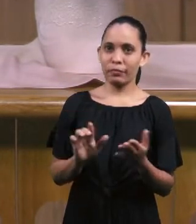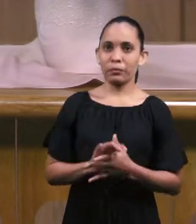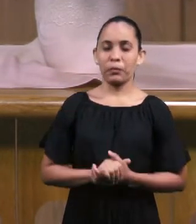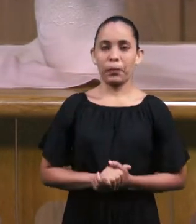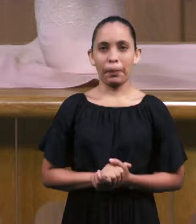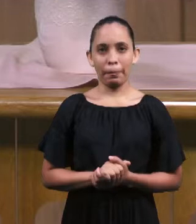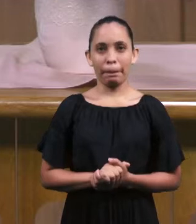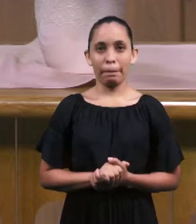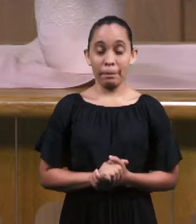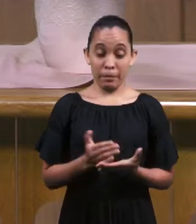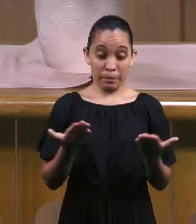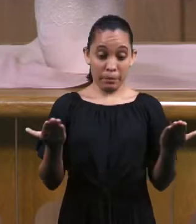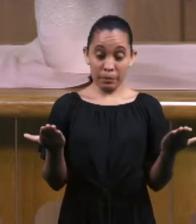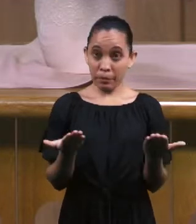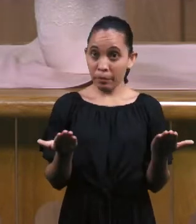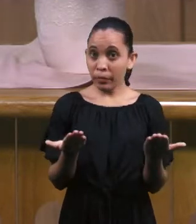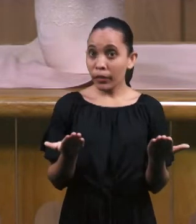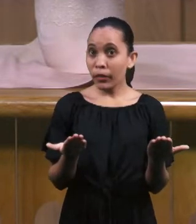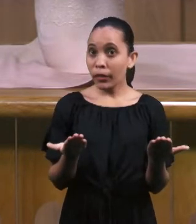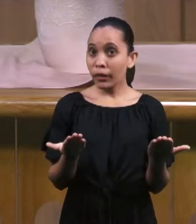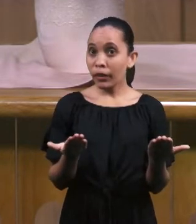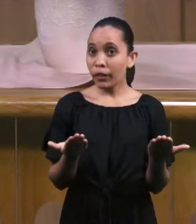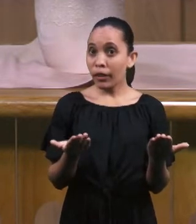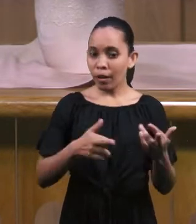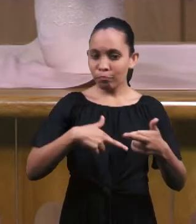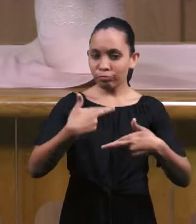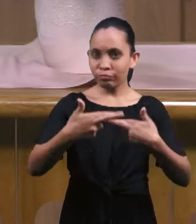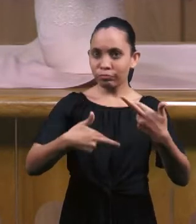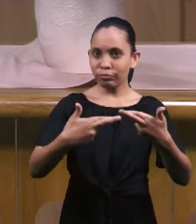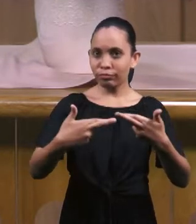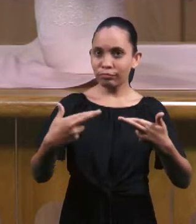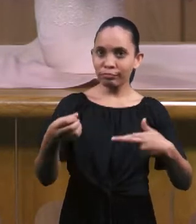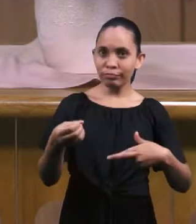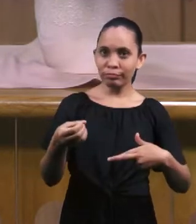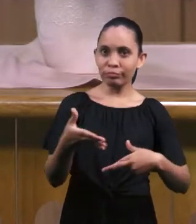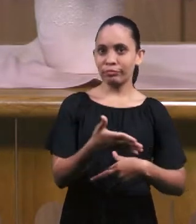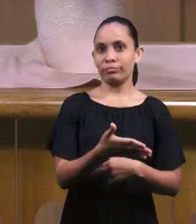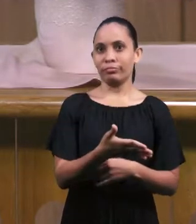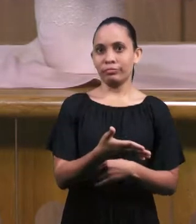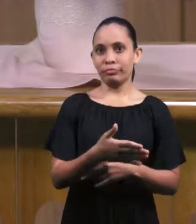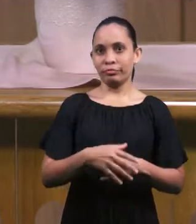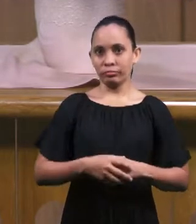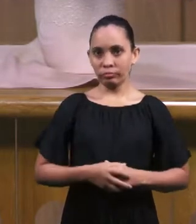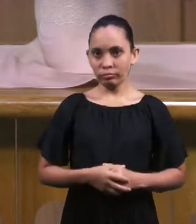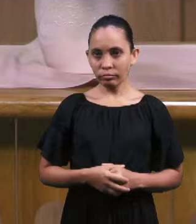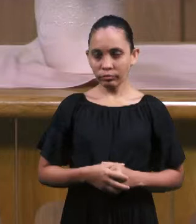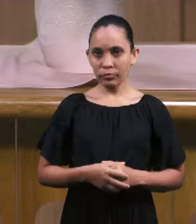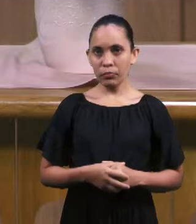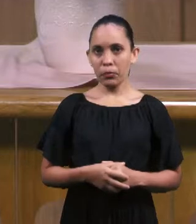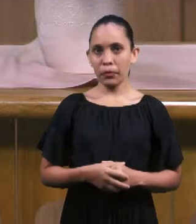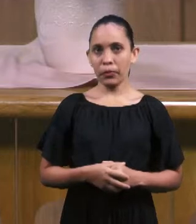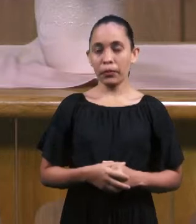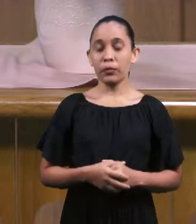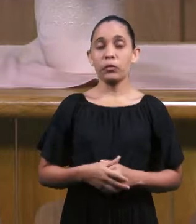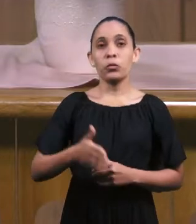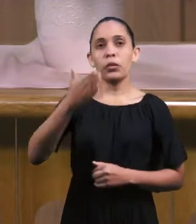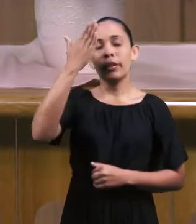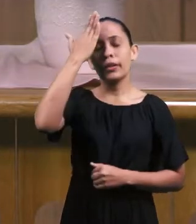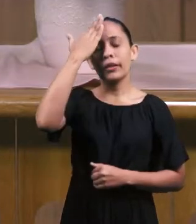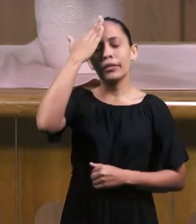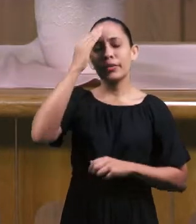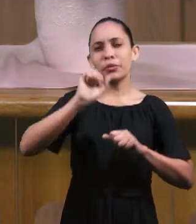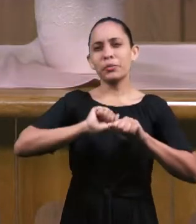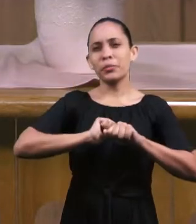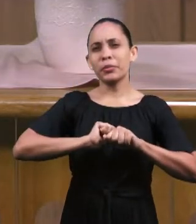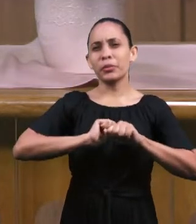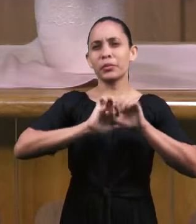réforme était exactement dans la parole. Quand la parole est entrée, donc elle avait la